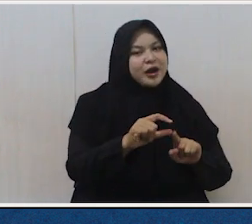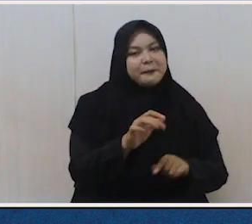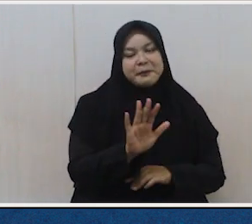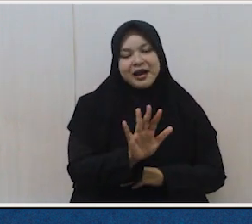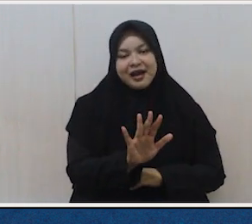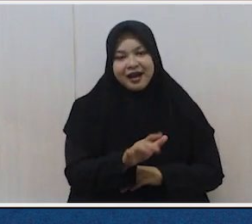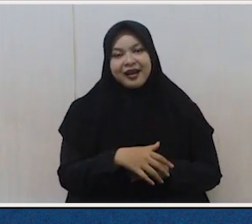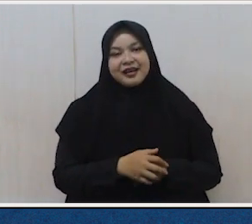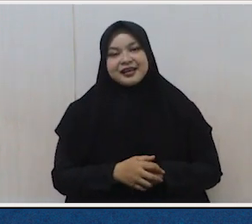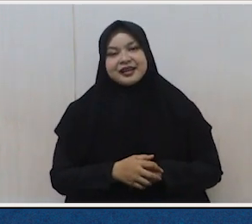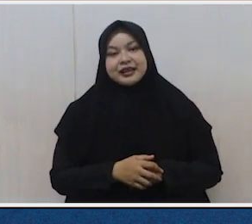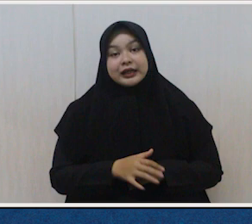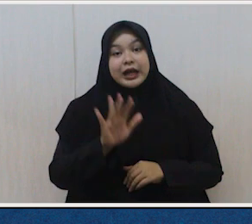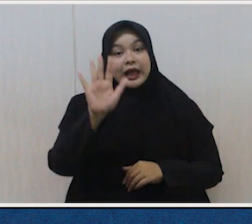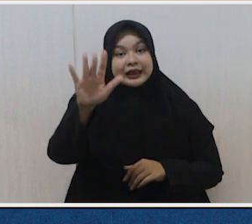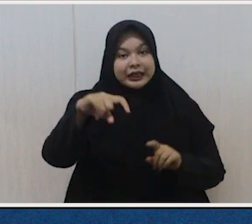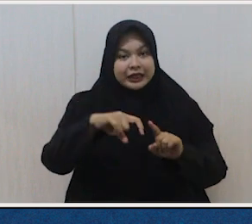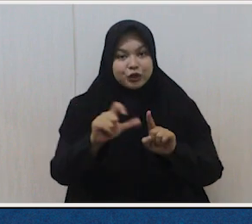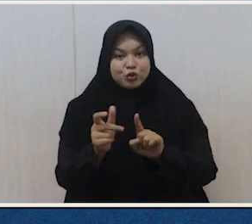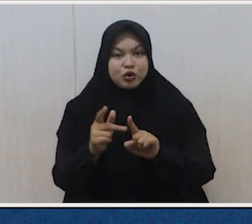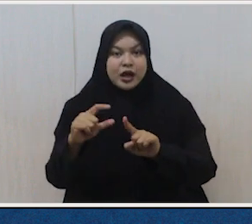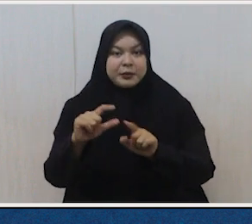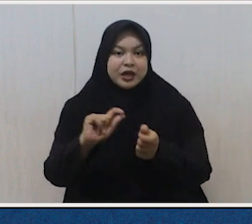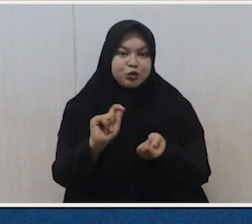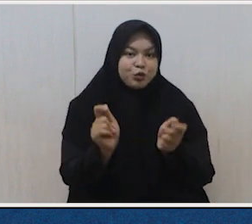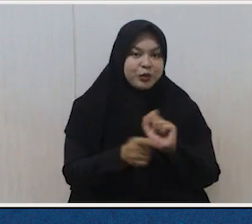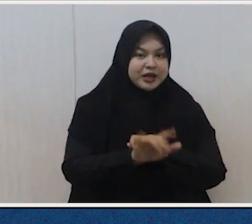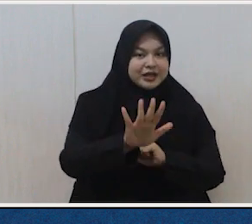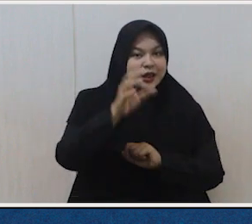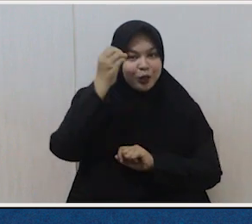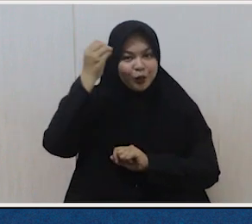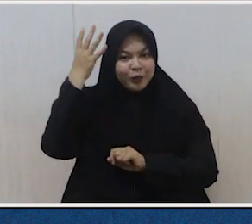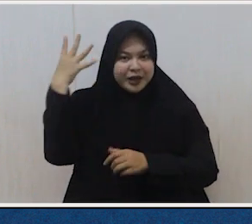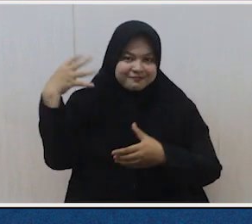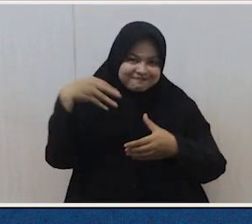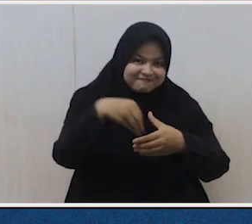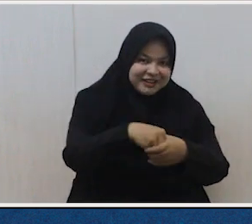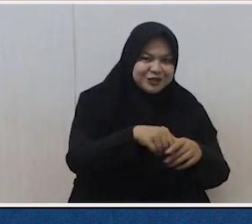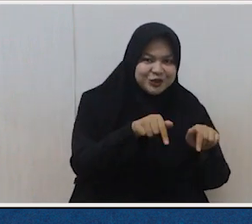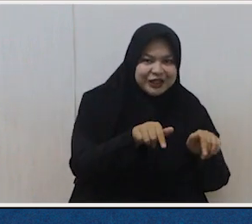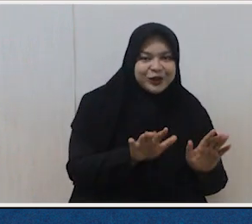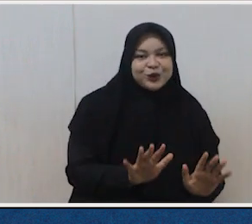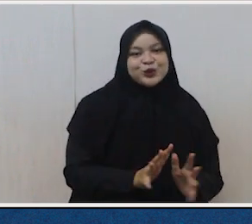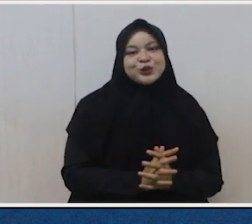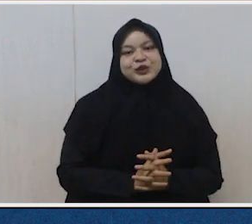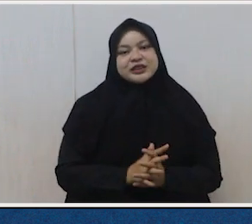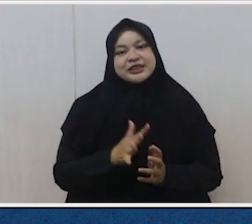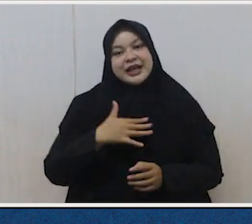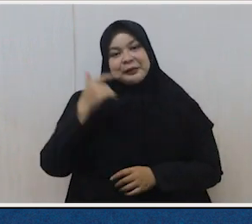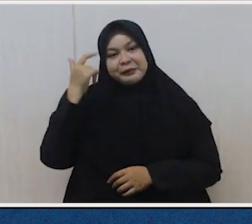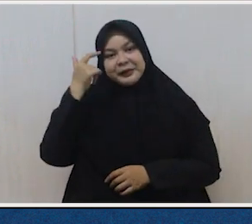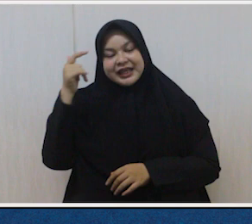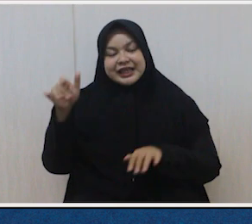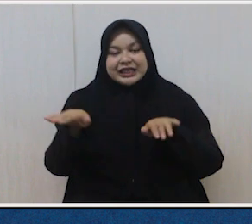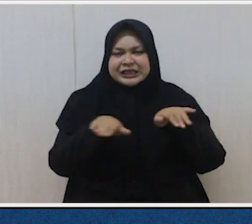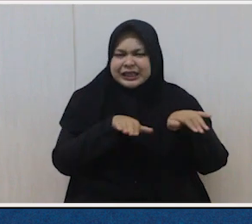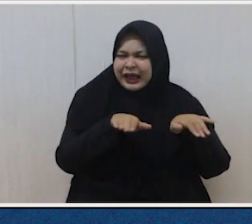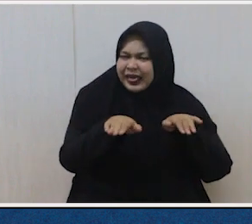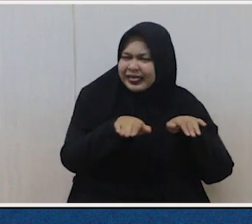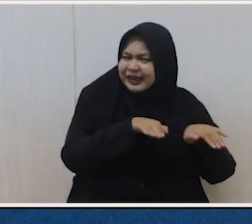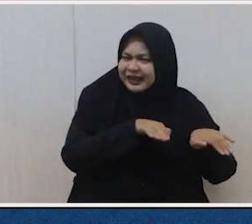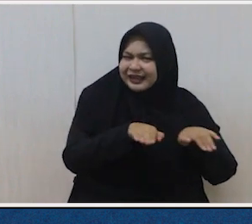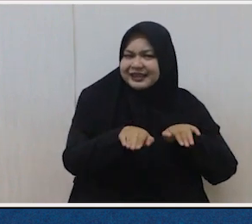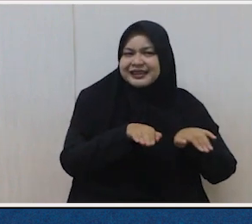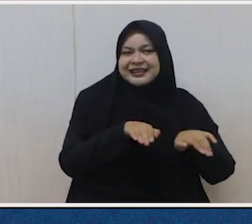Nah nanti ketika kuhub-nya diubah Nah itu jangan lupa untuk dimasukkan gitu Saya pikir ini e apa strategi yang